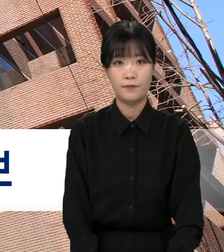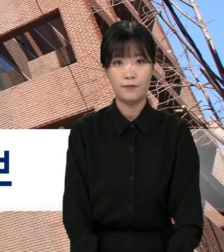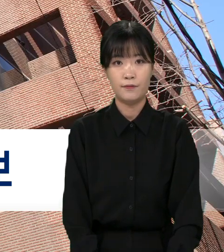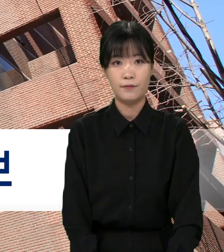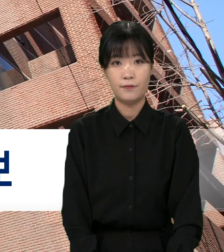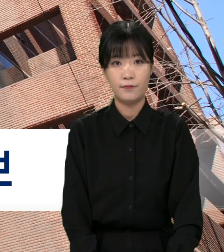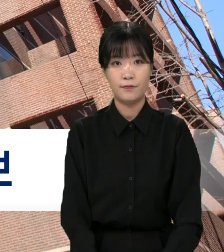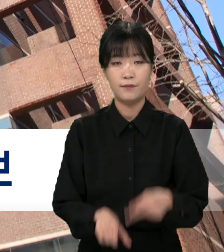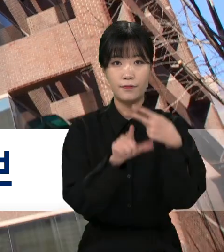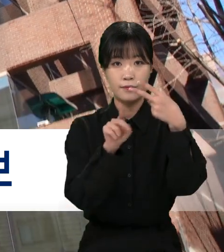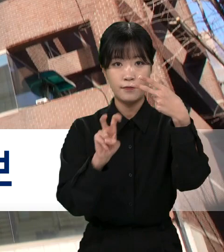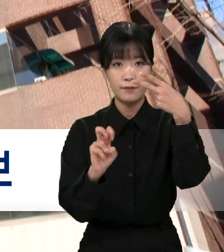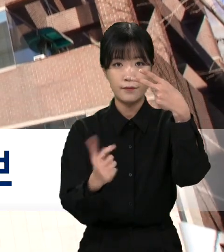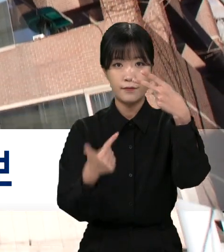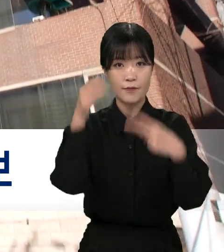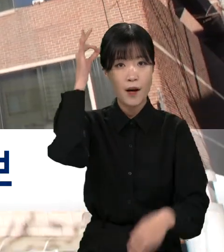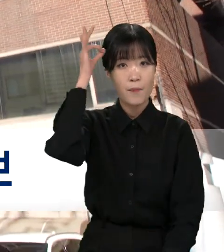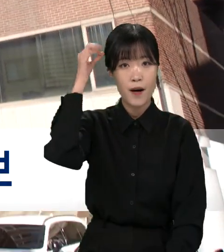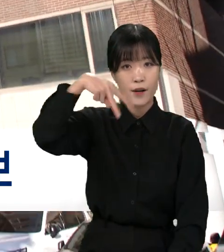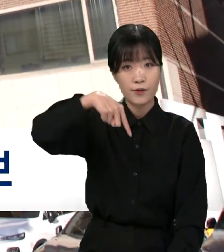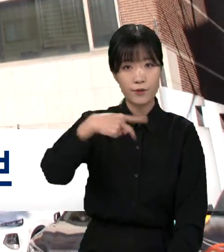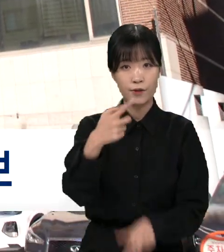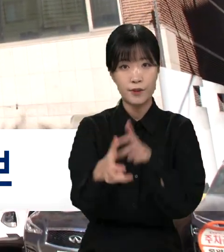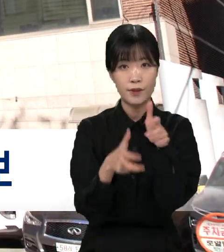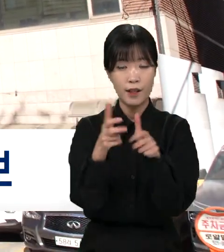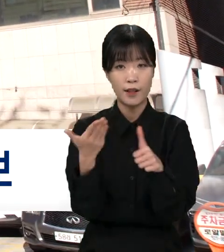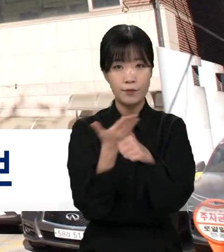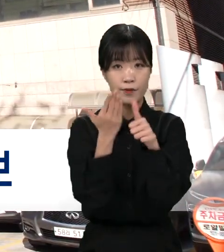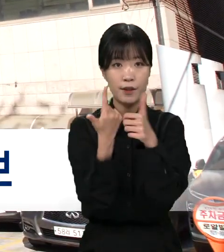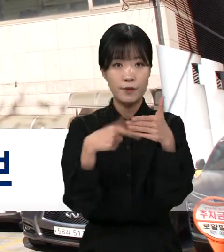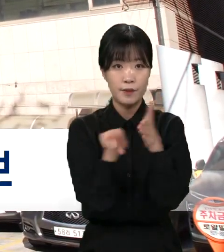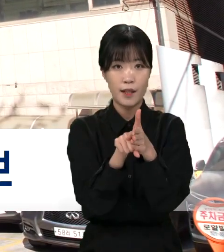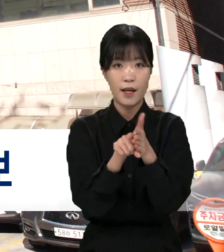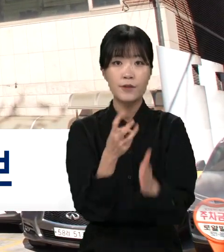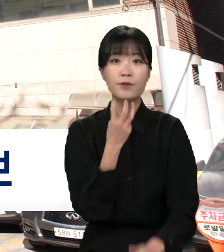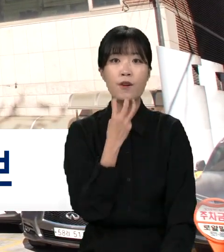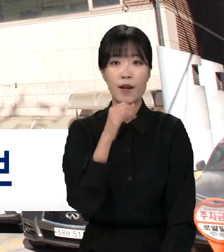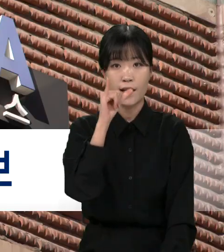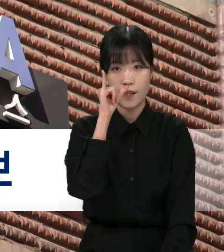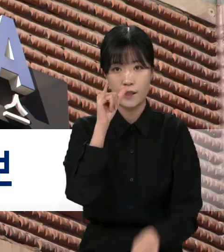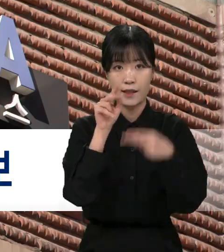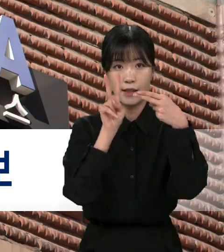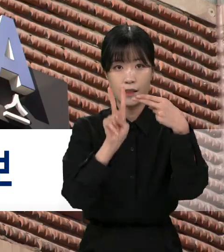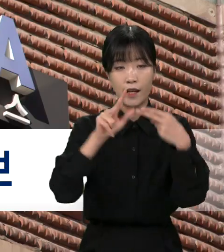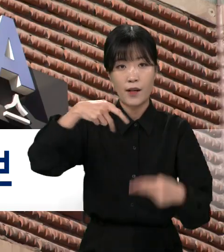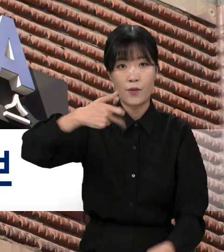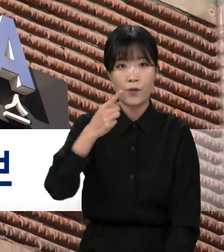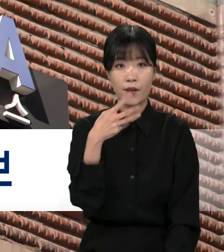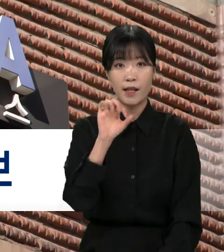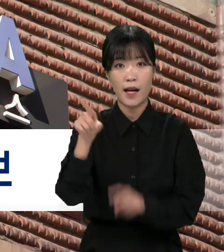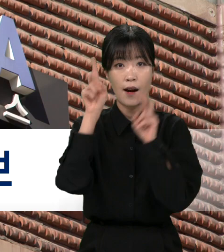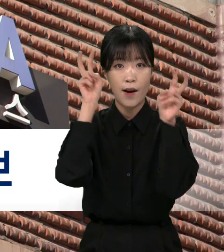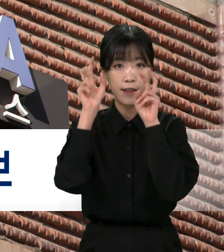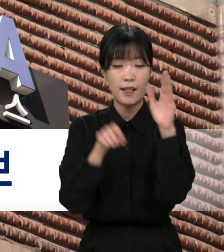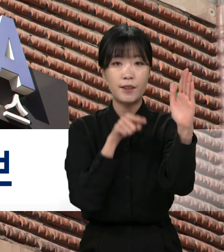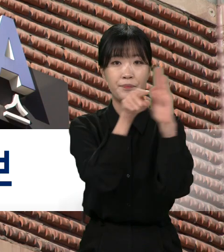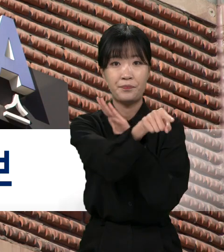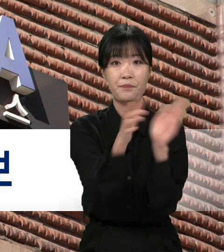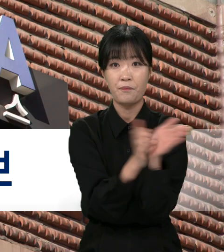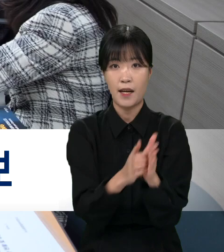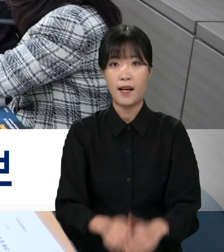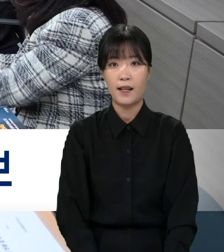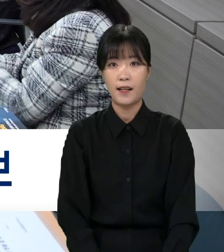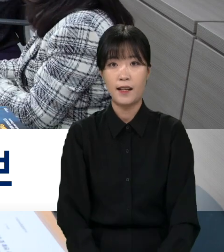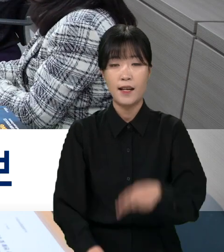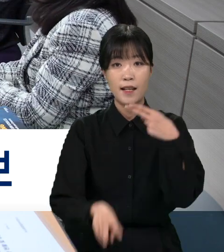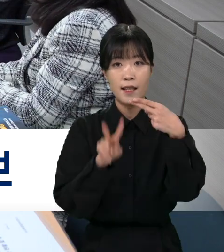요청했습니다 포항시는 26일 지역 수소 산업 육성을 위해 서울소재 수소융합 얼라이언스 H2